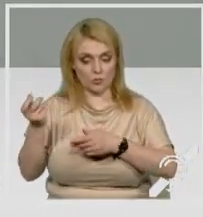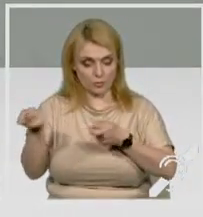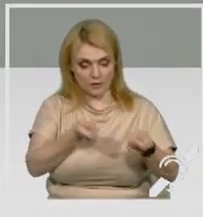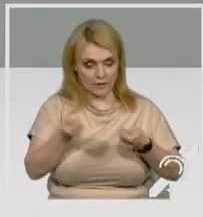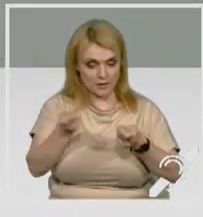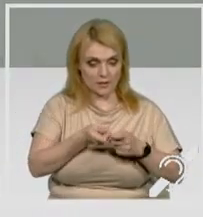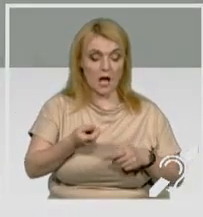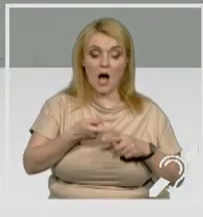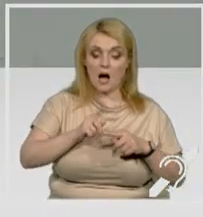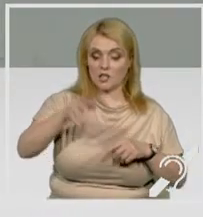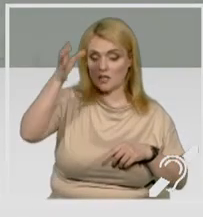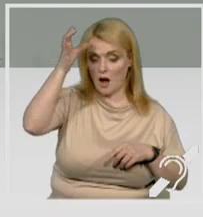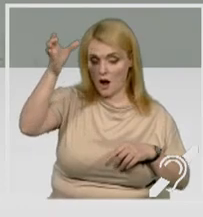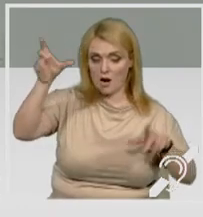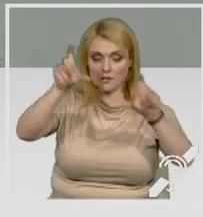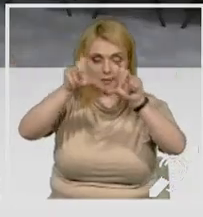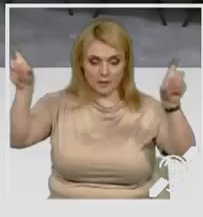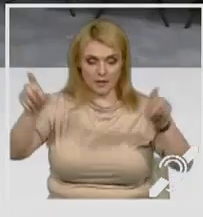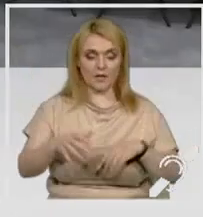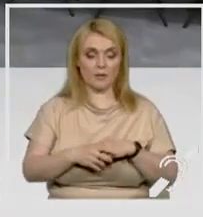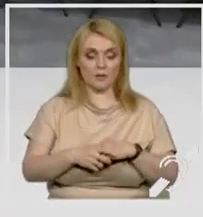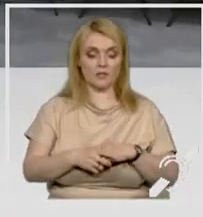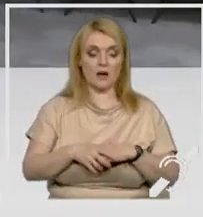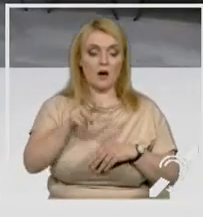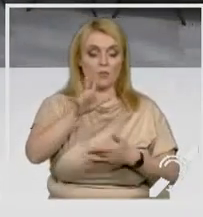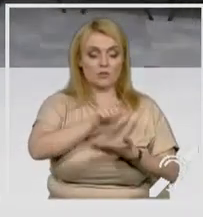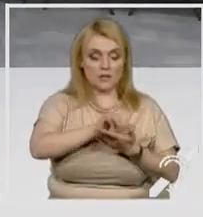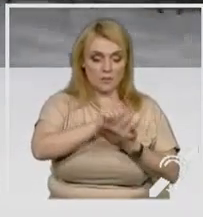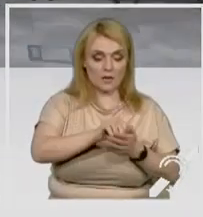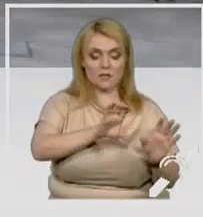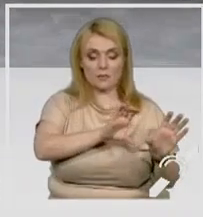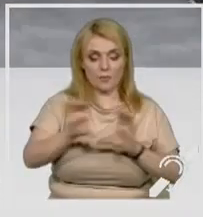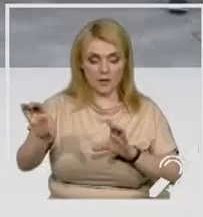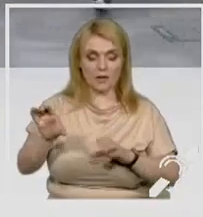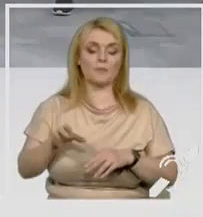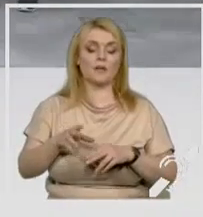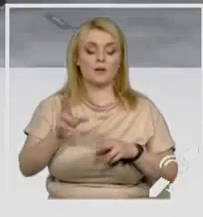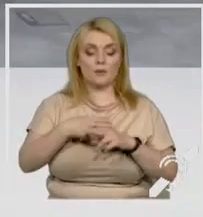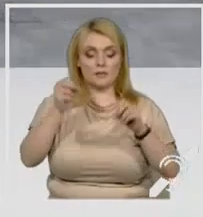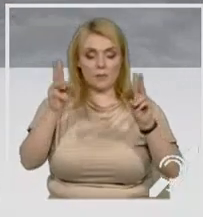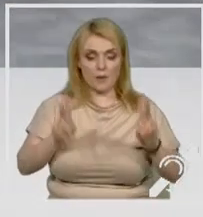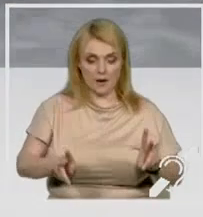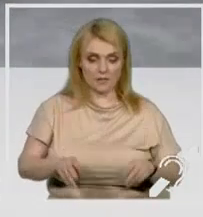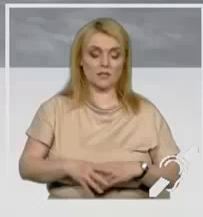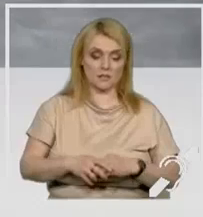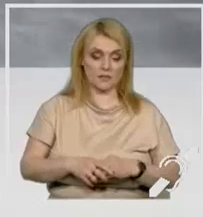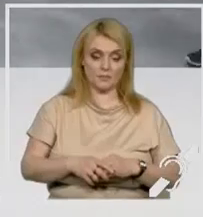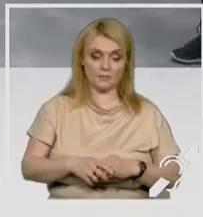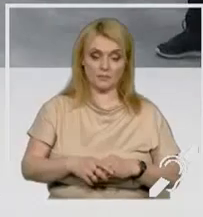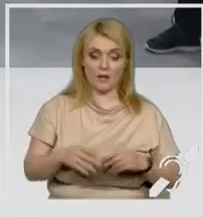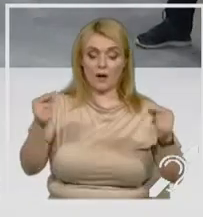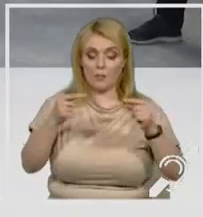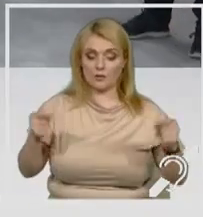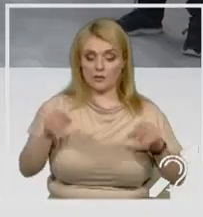Cyber Core va contribui la sporirea rezilienței Republicii Moldova în fața amenințărilor cibernetice potrivit unui